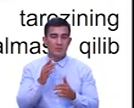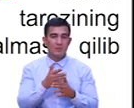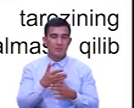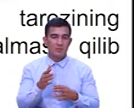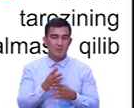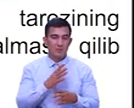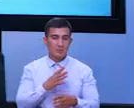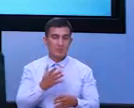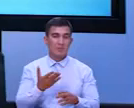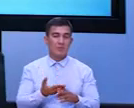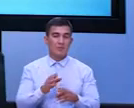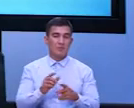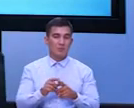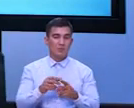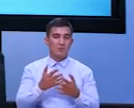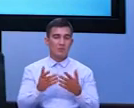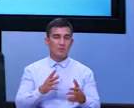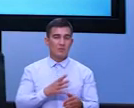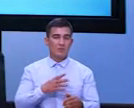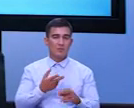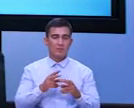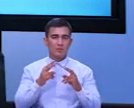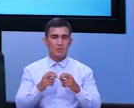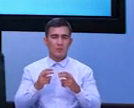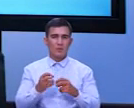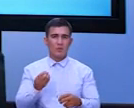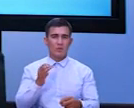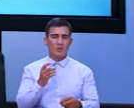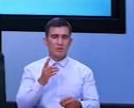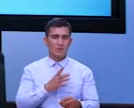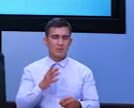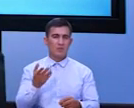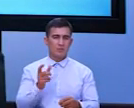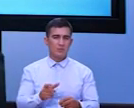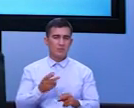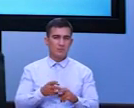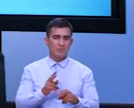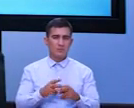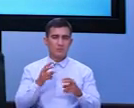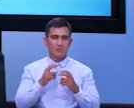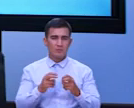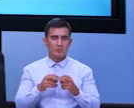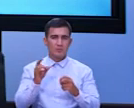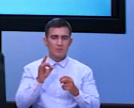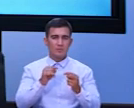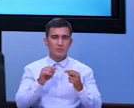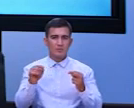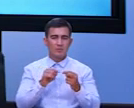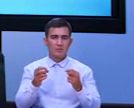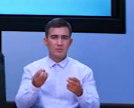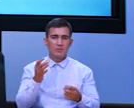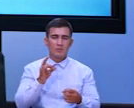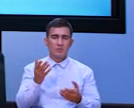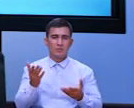yaqinlashadi. Sharl ushbu tajribani bir necha bor takrorladi, ya'ni sharchalar orasidagi masofani o'zgartirdi.